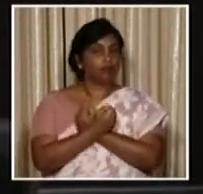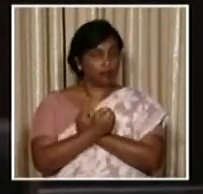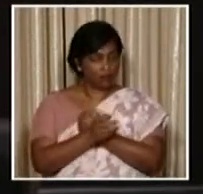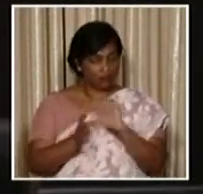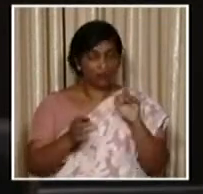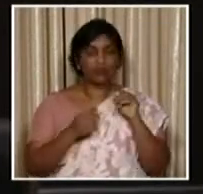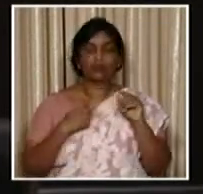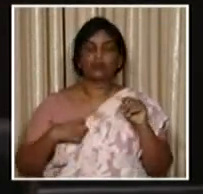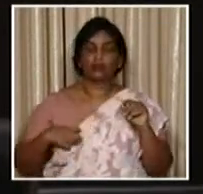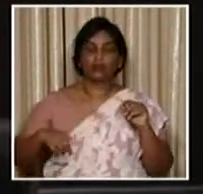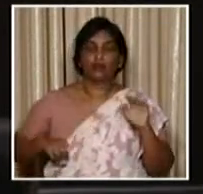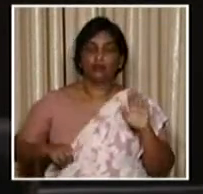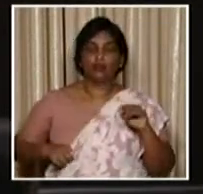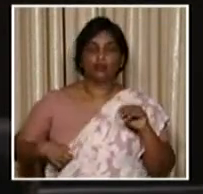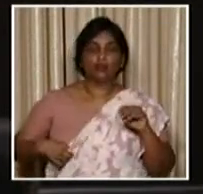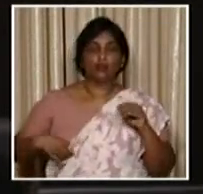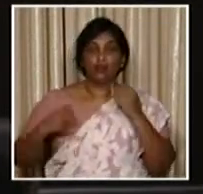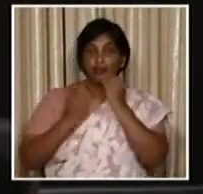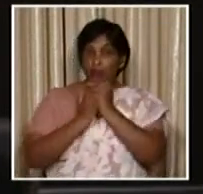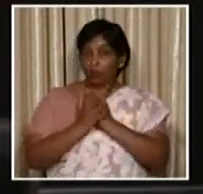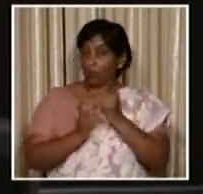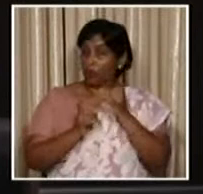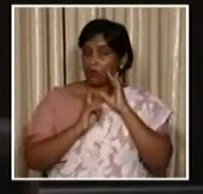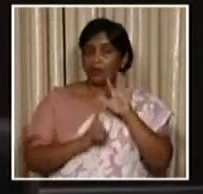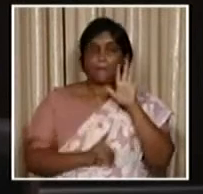මුදාහැරලා තියෙනවා කොන්දේසි මත